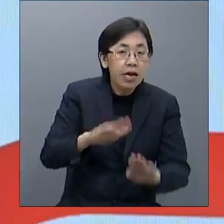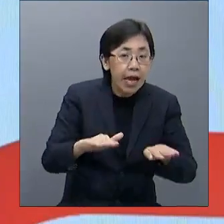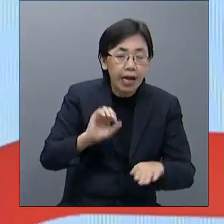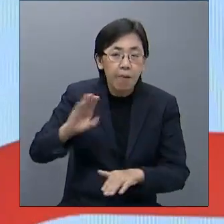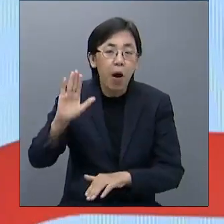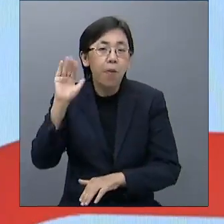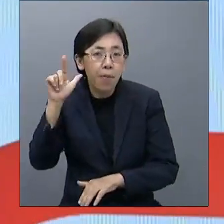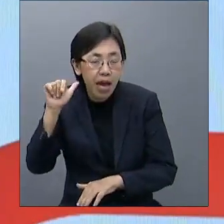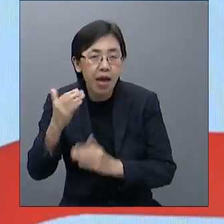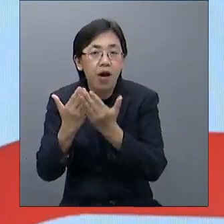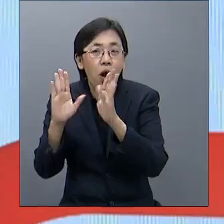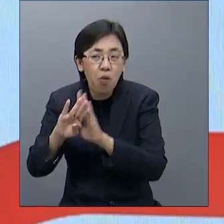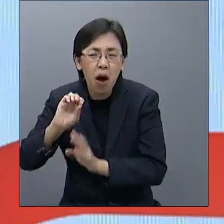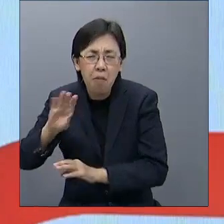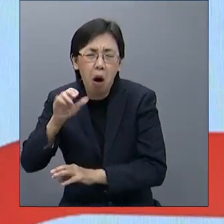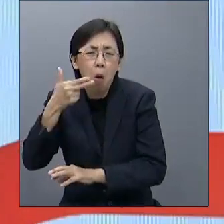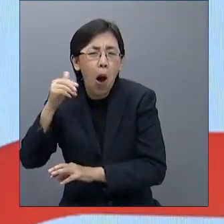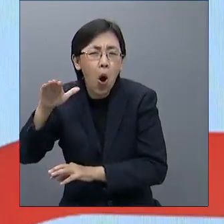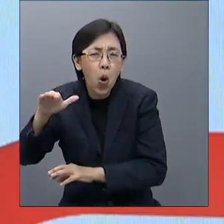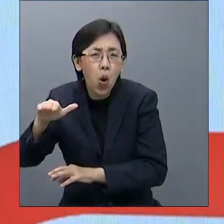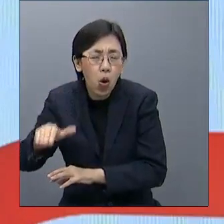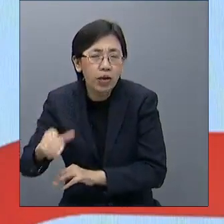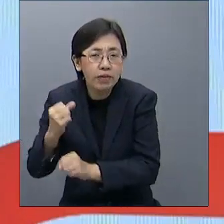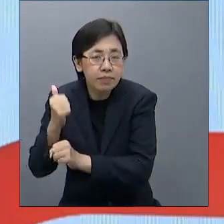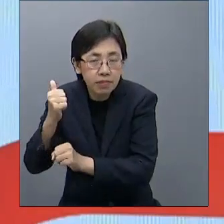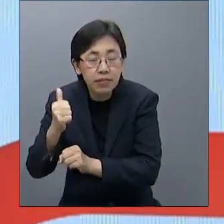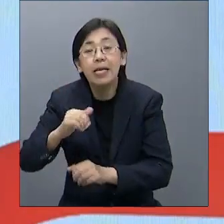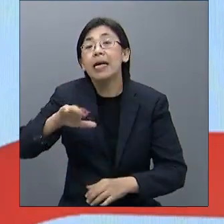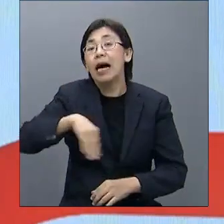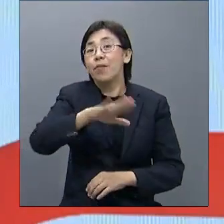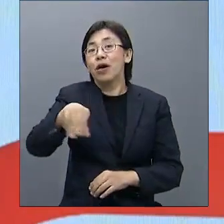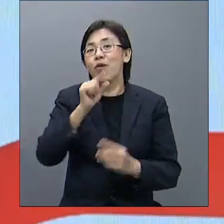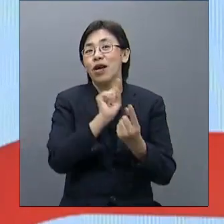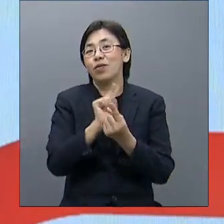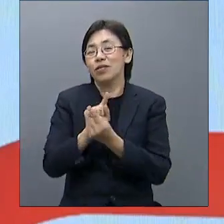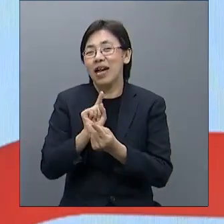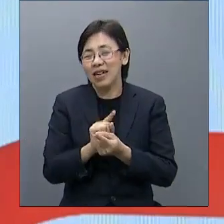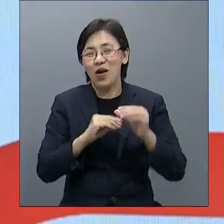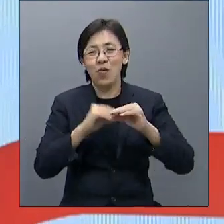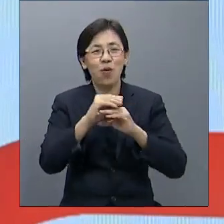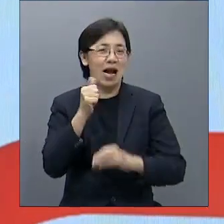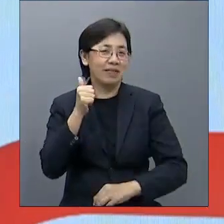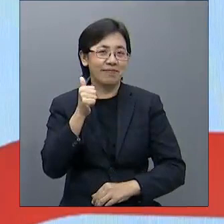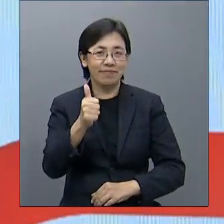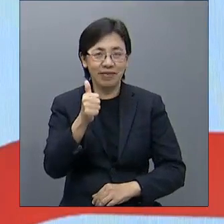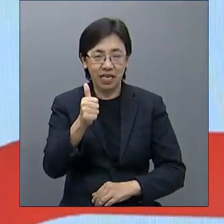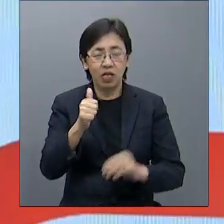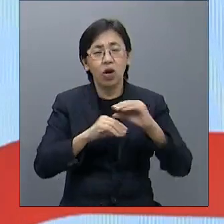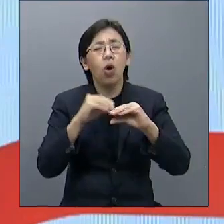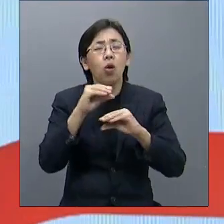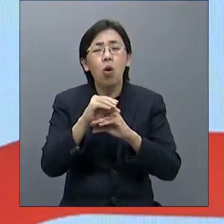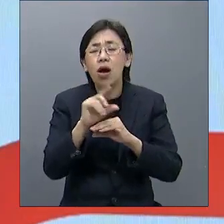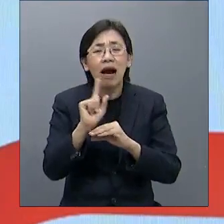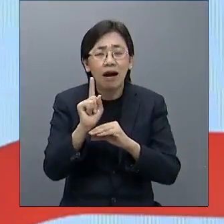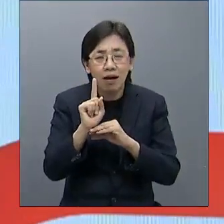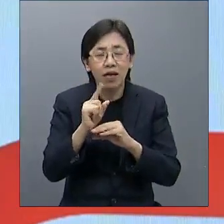นั้นสามารถที่จะลดหวานได้นั่นเองนะคะเรากำลังจะพาคุณผู้ชมไปทำความรู้จักกับอีกหนึ่งโครงการดีๆโครงการที่ชื่อว่าโคร